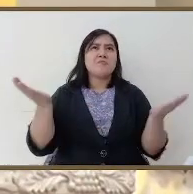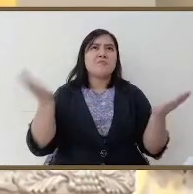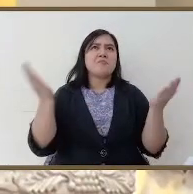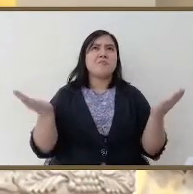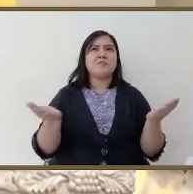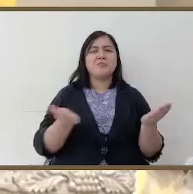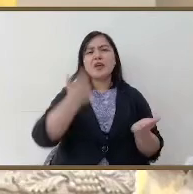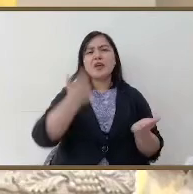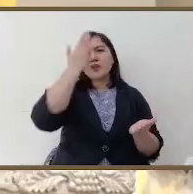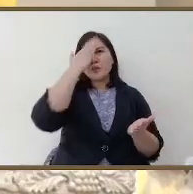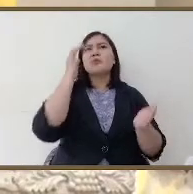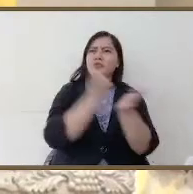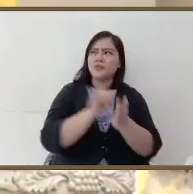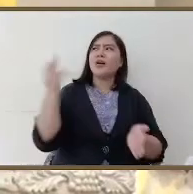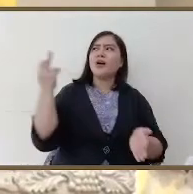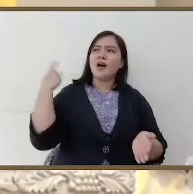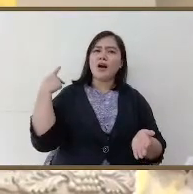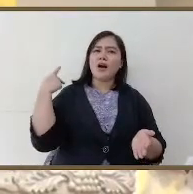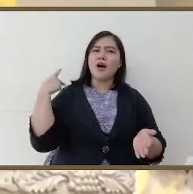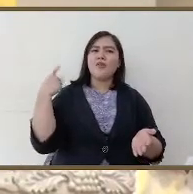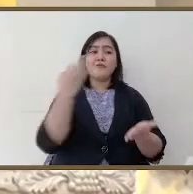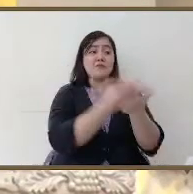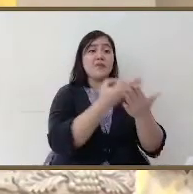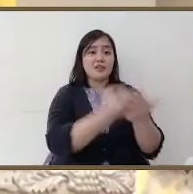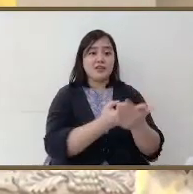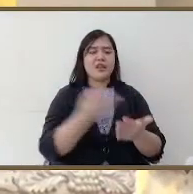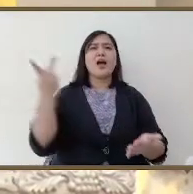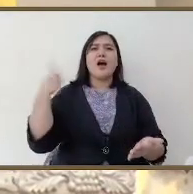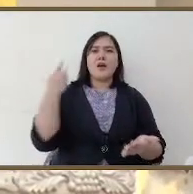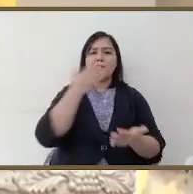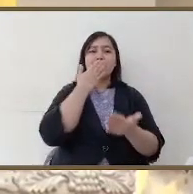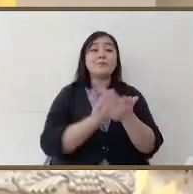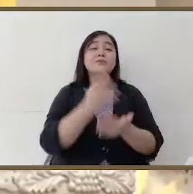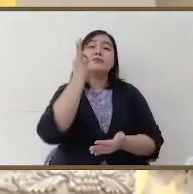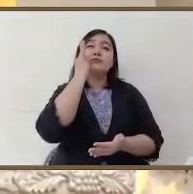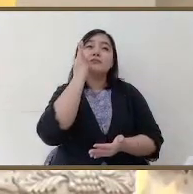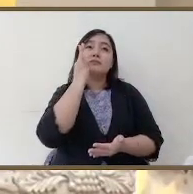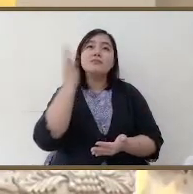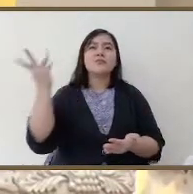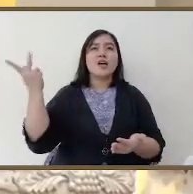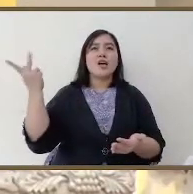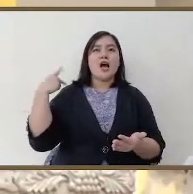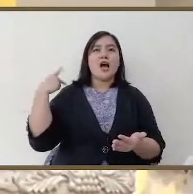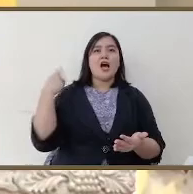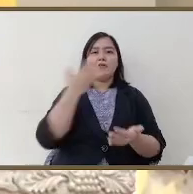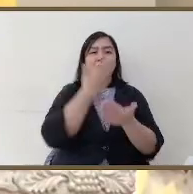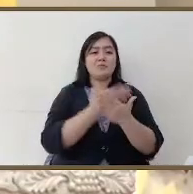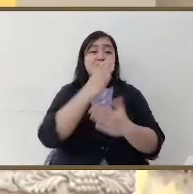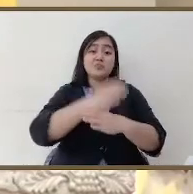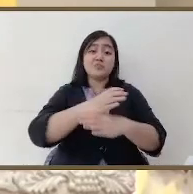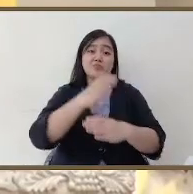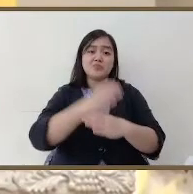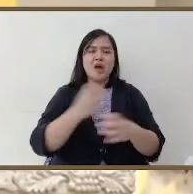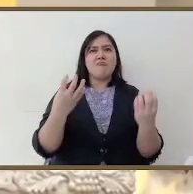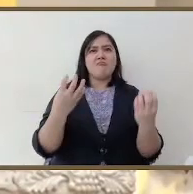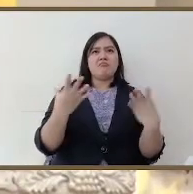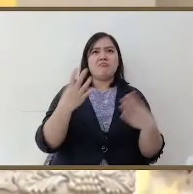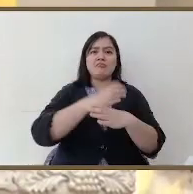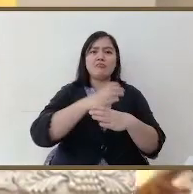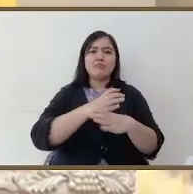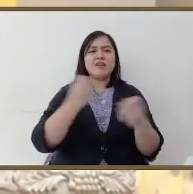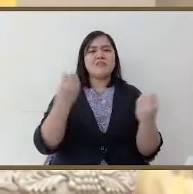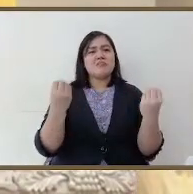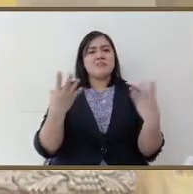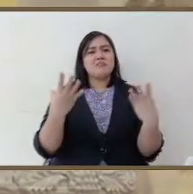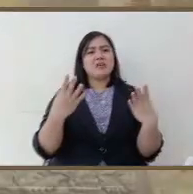May masarap na pagkain, may maganda ng tirahan, may maganda ng bahay. Kung ilan-ilan na ang sasakyan, kung ilan-ilan na ang bahay, nandiyan